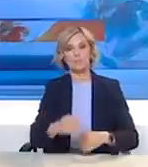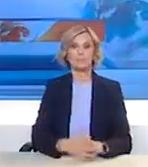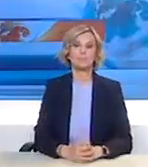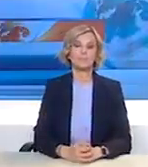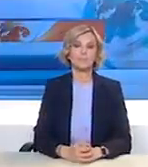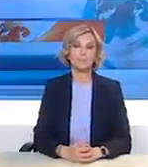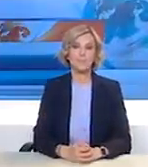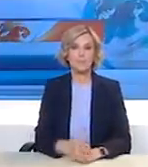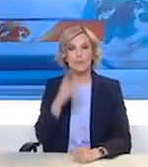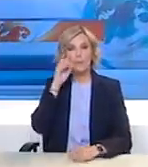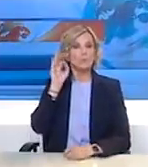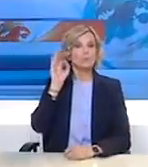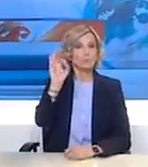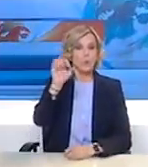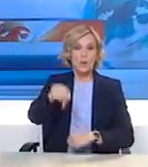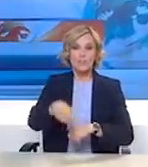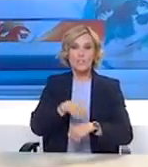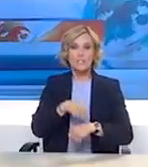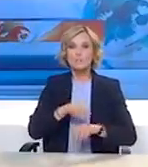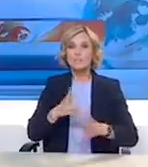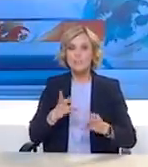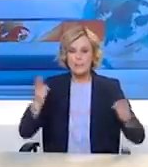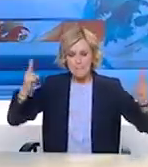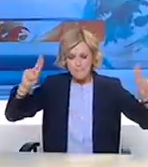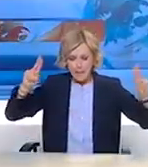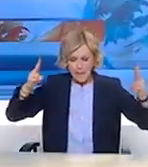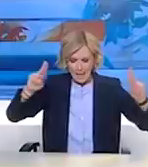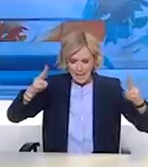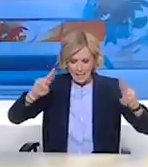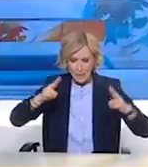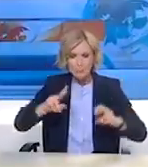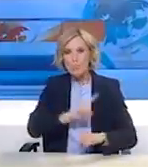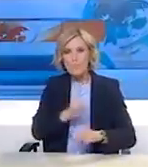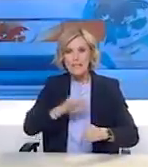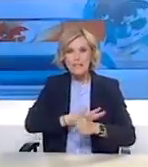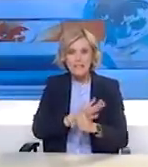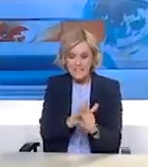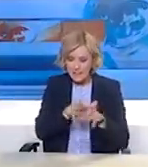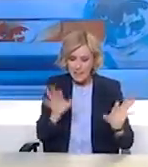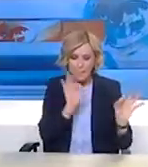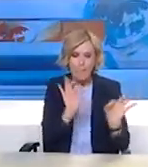Στόχο μας αυτή την κρίσιμη στιγμή παραμένει ο περιορισμός όσο το δυνατόν περισσότερο της διασποράς του ιού.